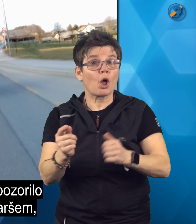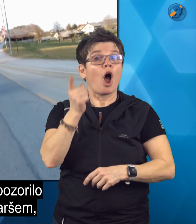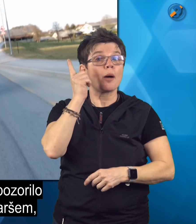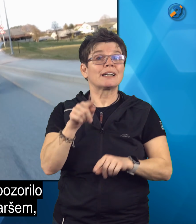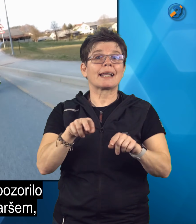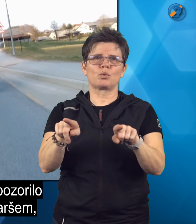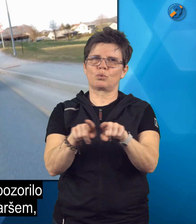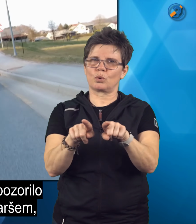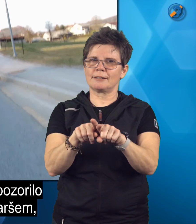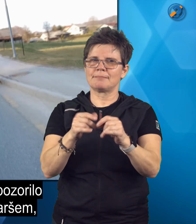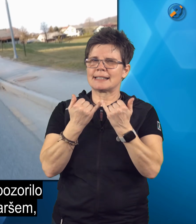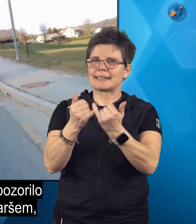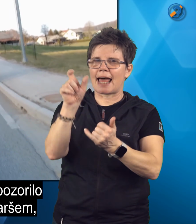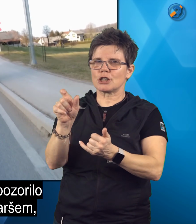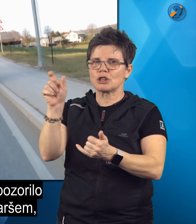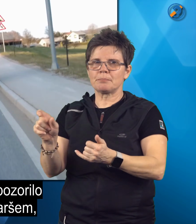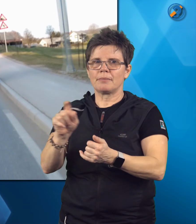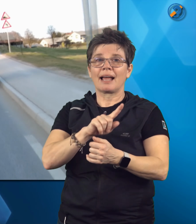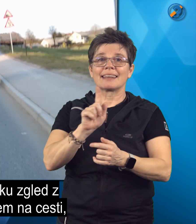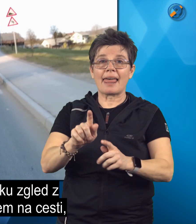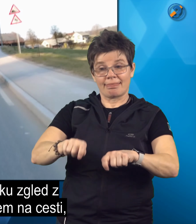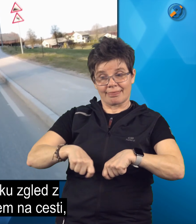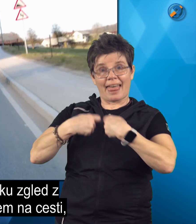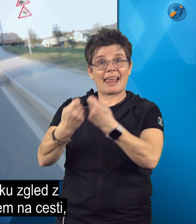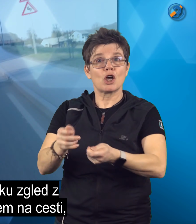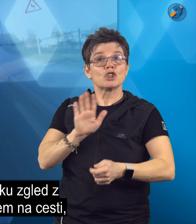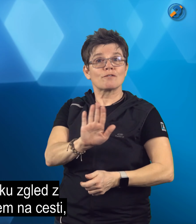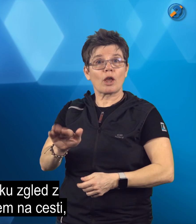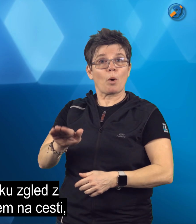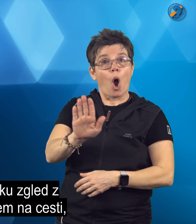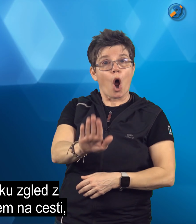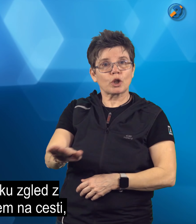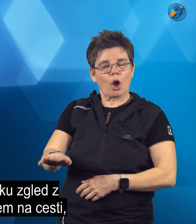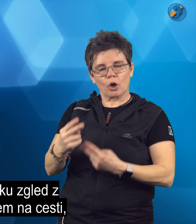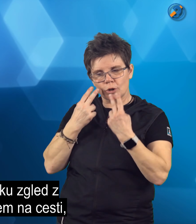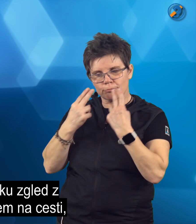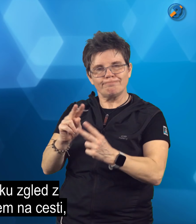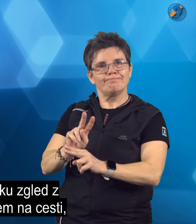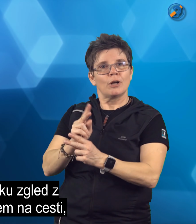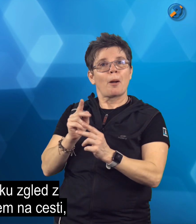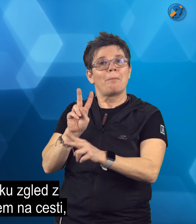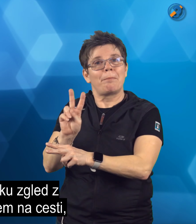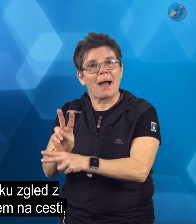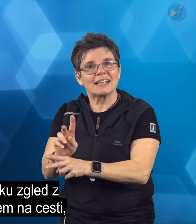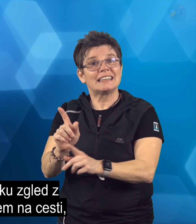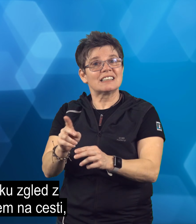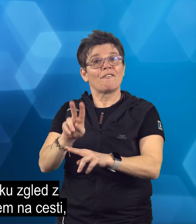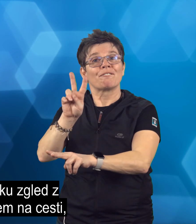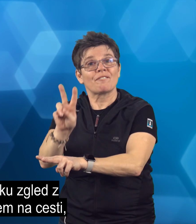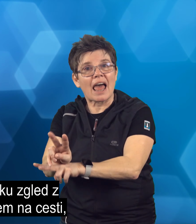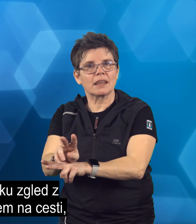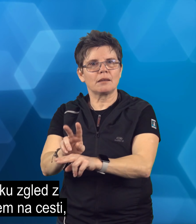prometu. Posebno opozorilo gre tudi staršem, naj dajejo otroku zgled z varnim ravnanjem na